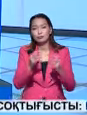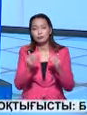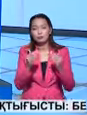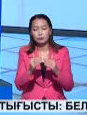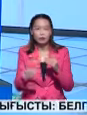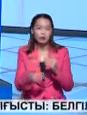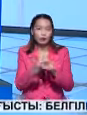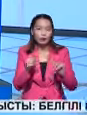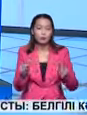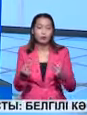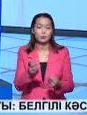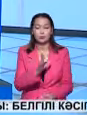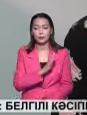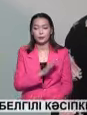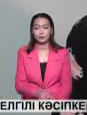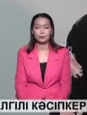қайта жаңартты.